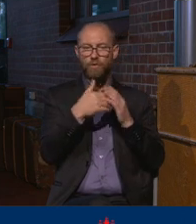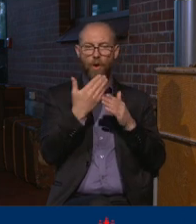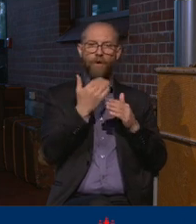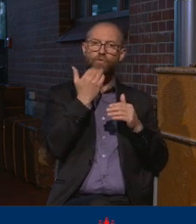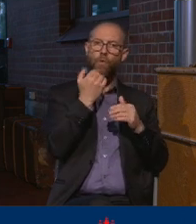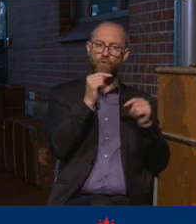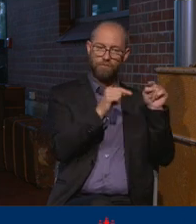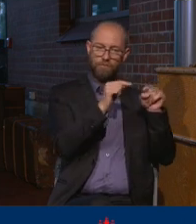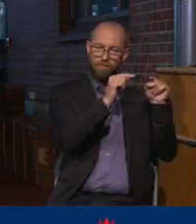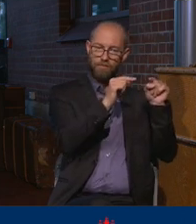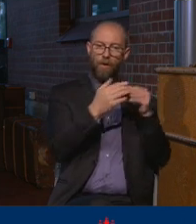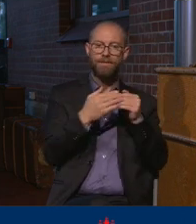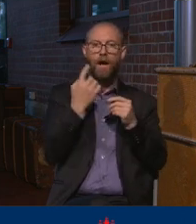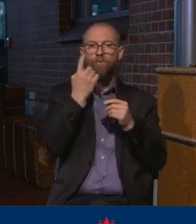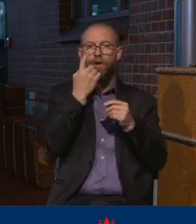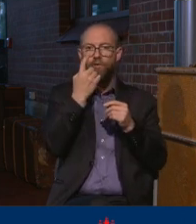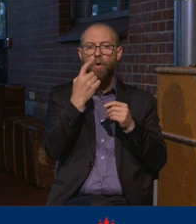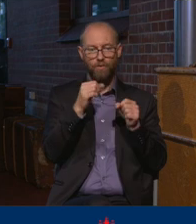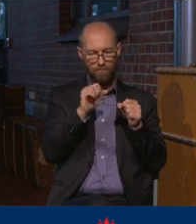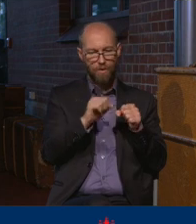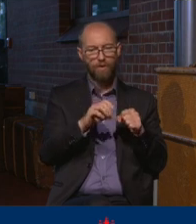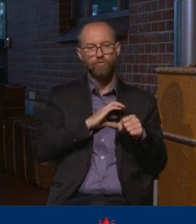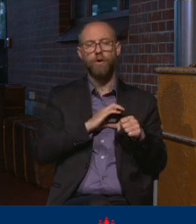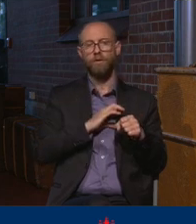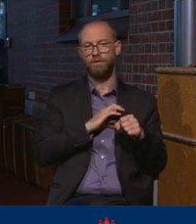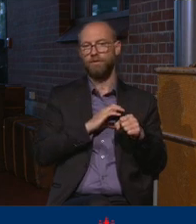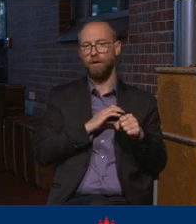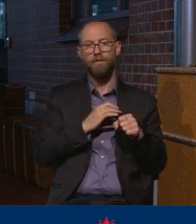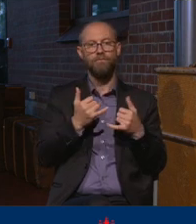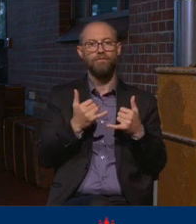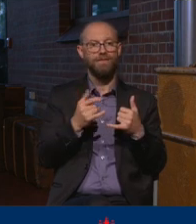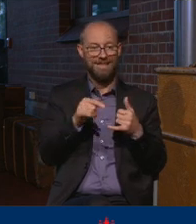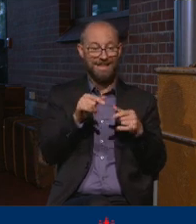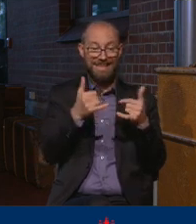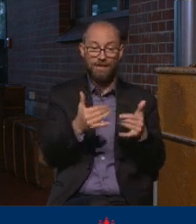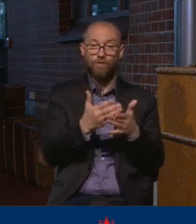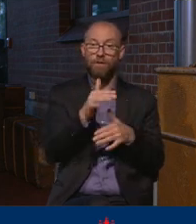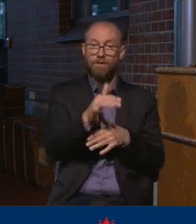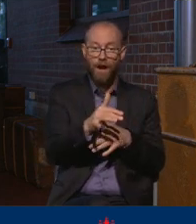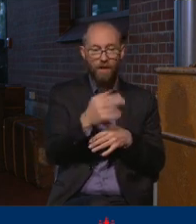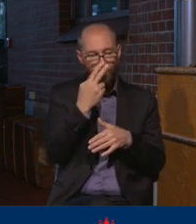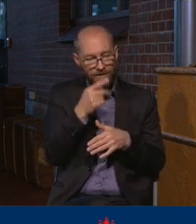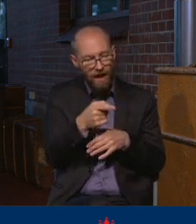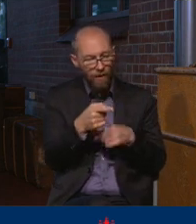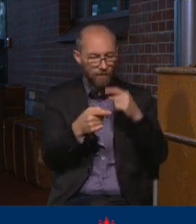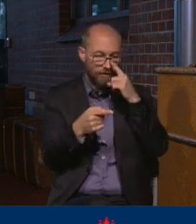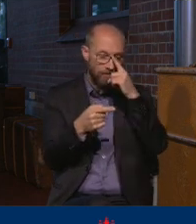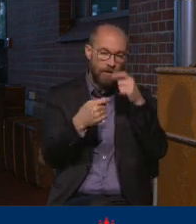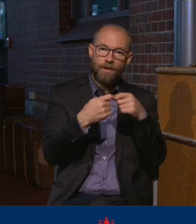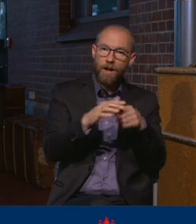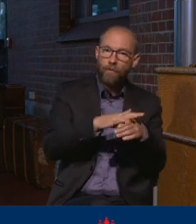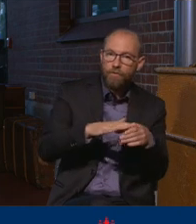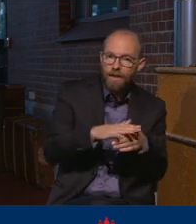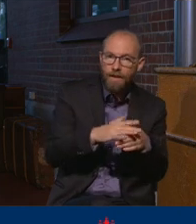möglichkeit die nahversorger es geht ja nicht nur darum das neue dazu kommen sondern wie sind sie heute bestand aufgestellt also welche verkaufsfläche haben sie